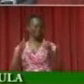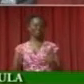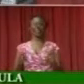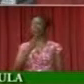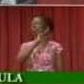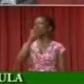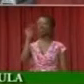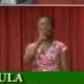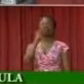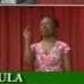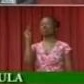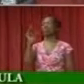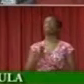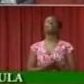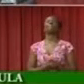Sauveur.